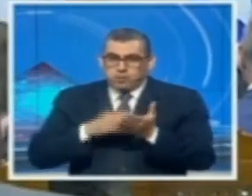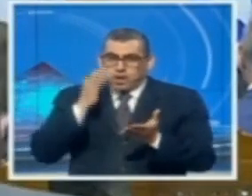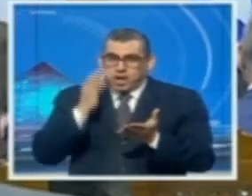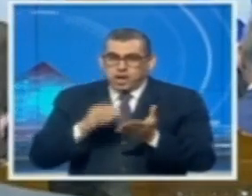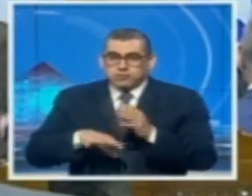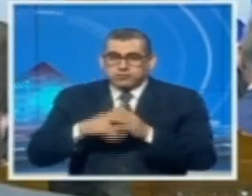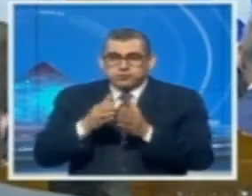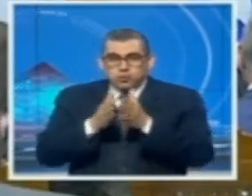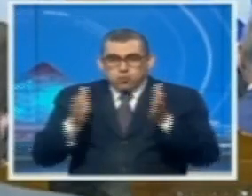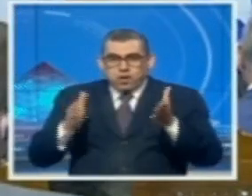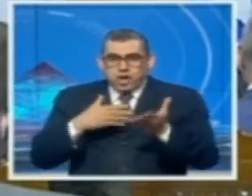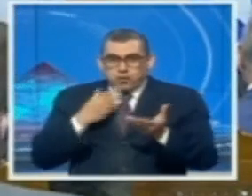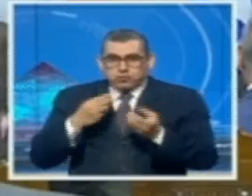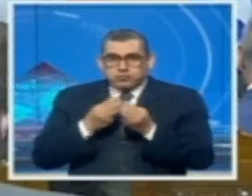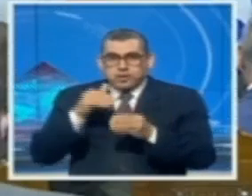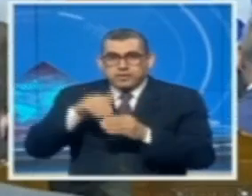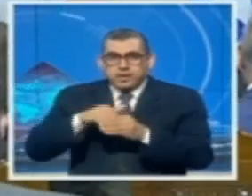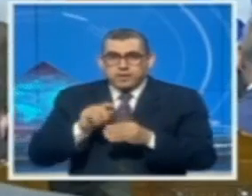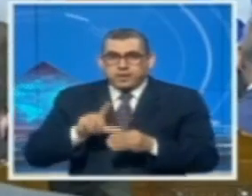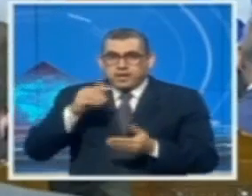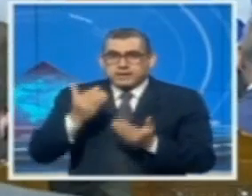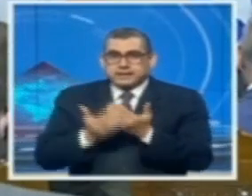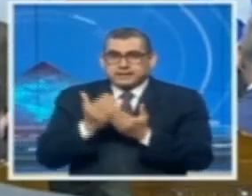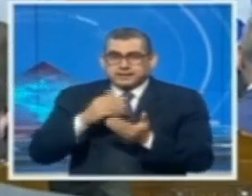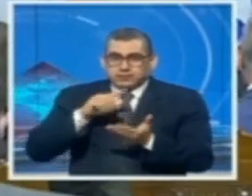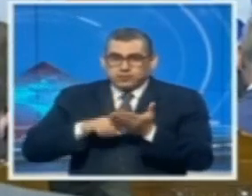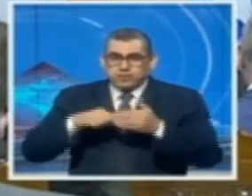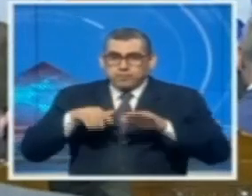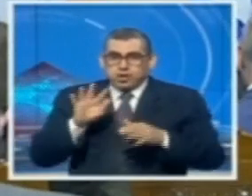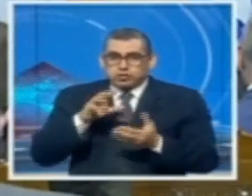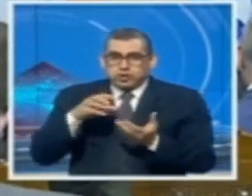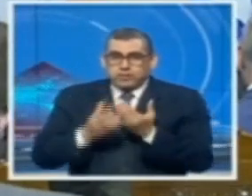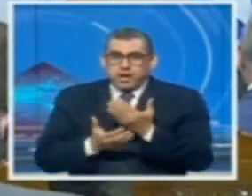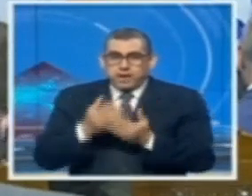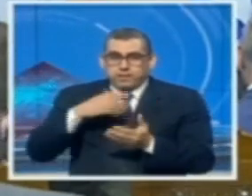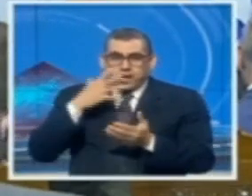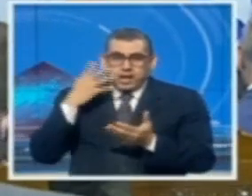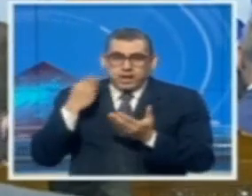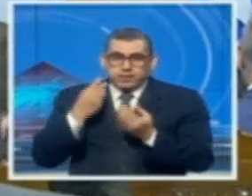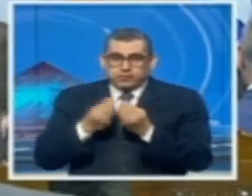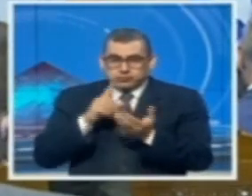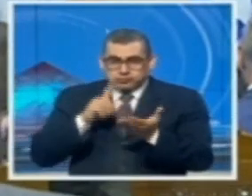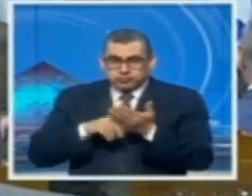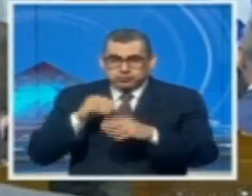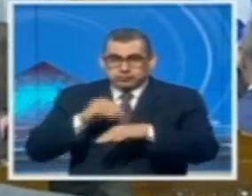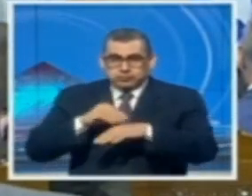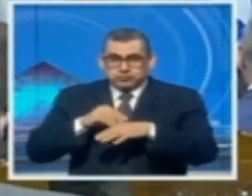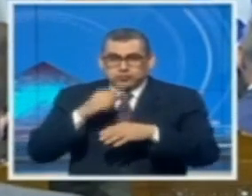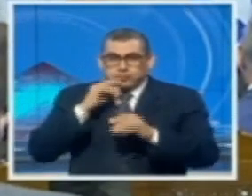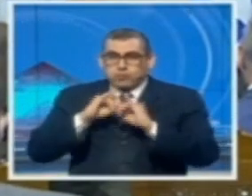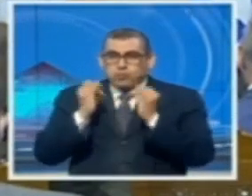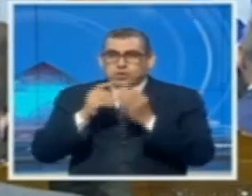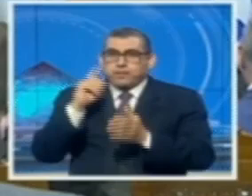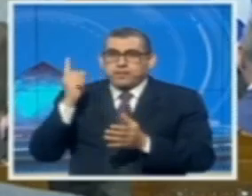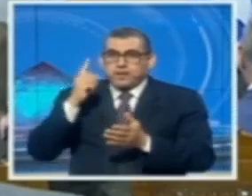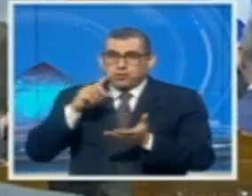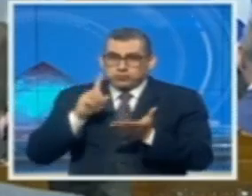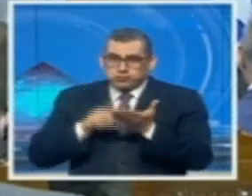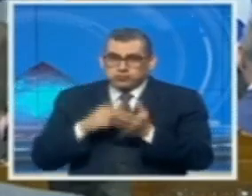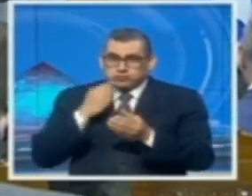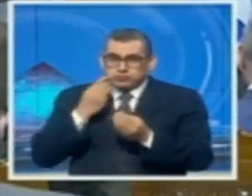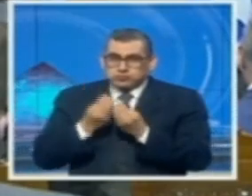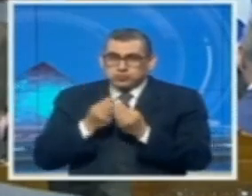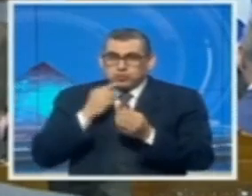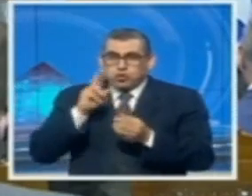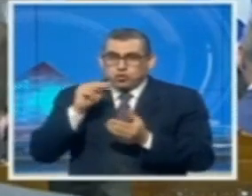إفساح الطريق لعقد انتخابات رئاسية وبرلمانية في أقرب وقت، مطالبين المجتمع الدولي والأمم